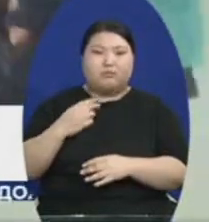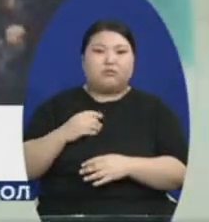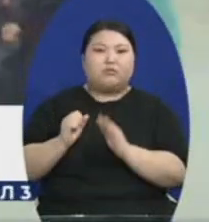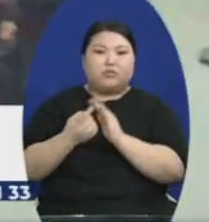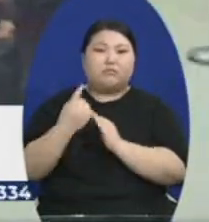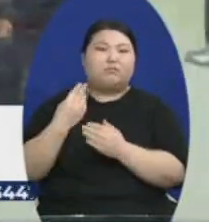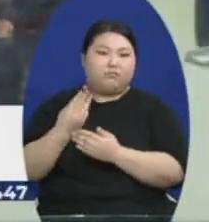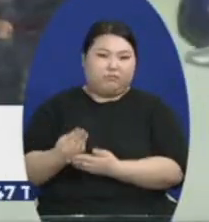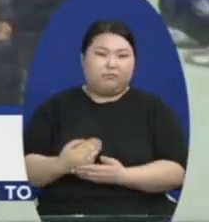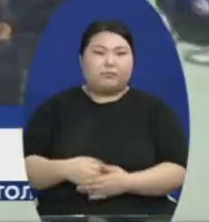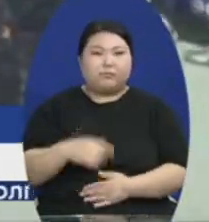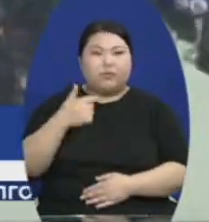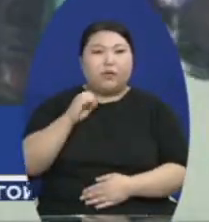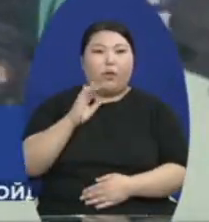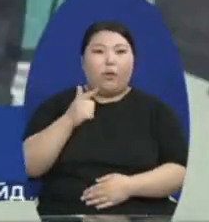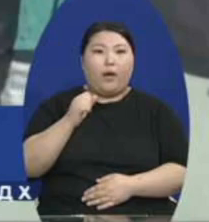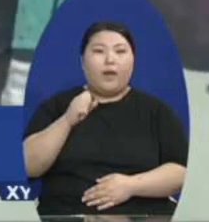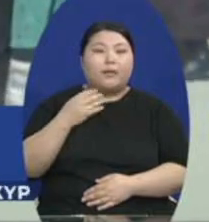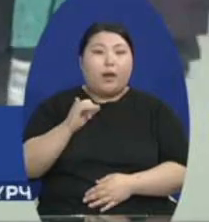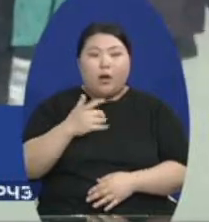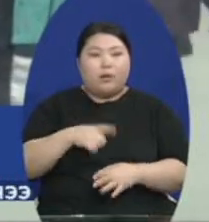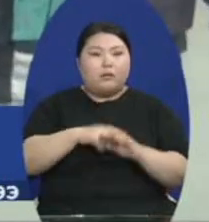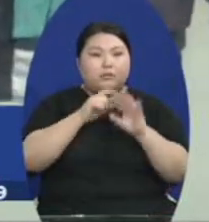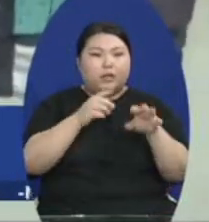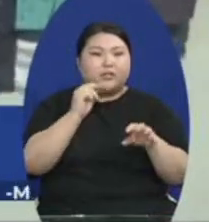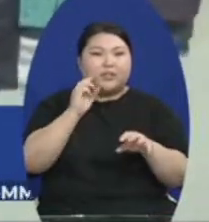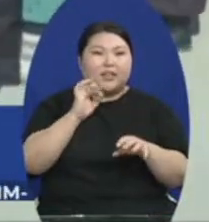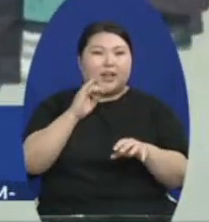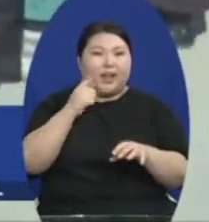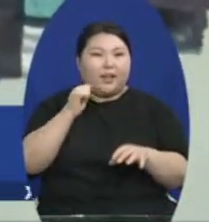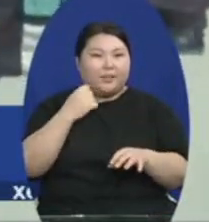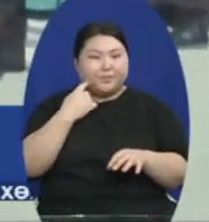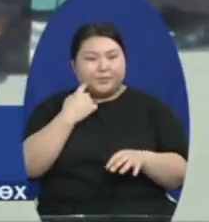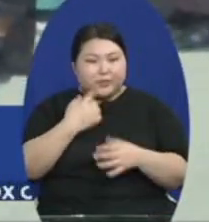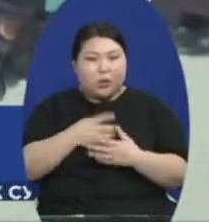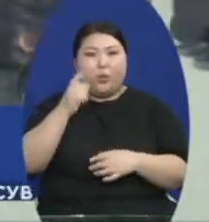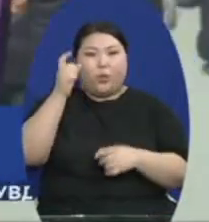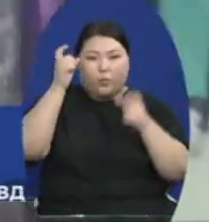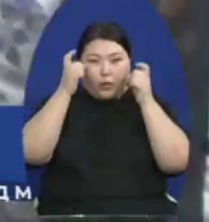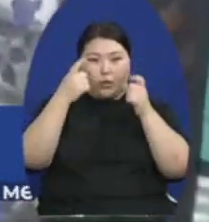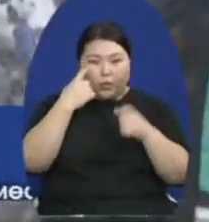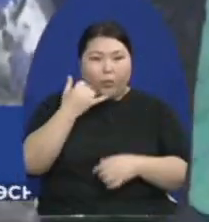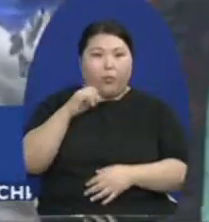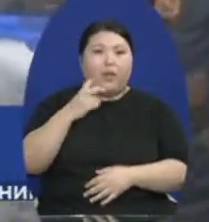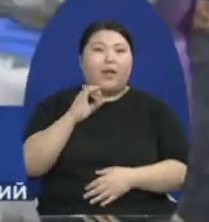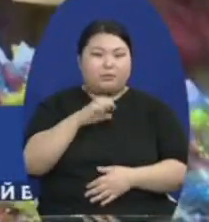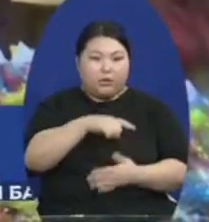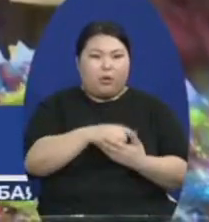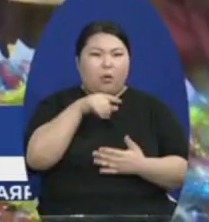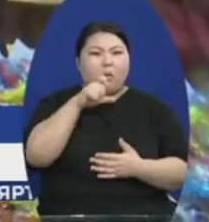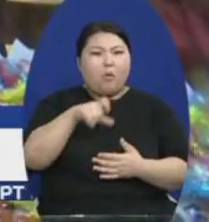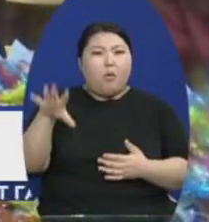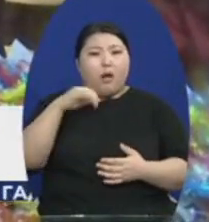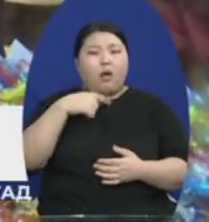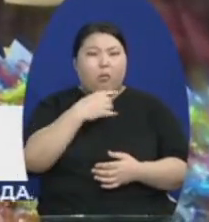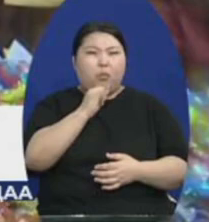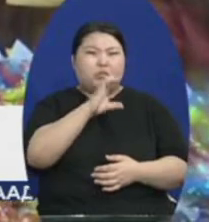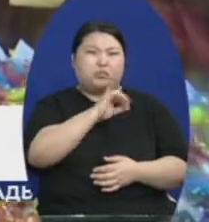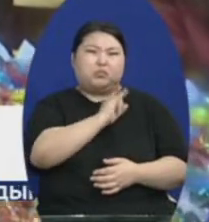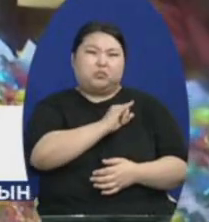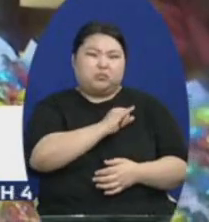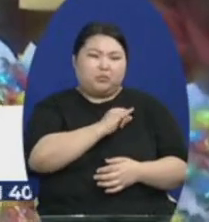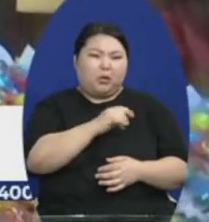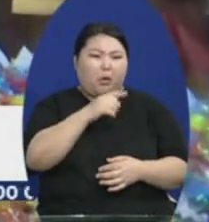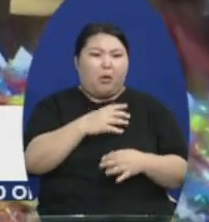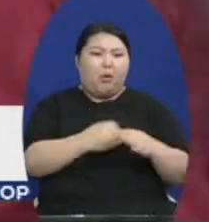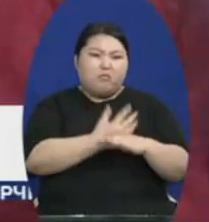Говьтай аймгийн хөгжмийн тахийн талд говь нутагт байдаггүй чацарган үхрийнүүд улиас ургаж байна. Хүмүүс ус муутай, говьд мод байдгаа ногоо тарихд ч